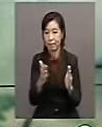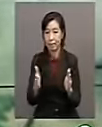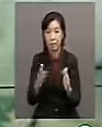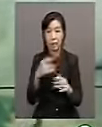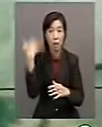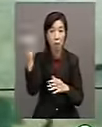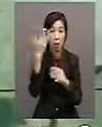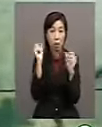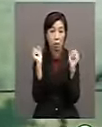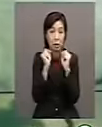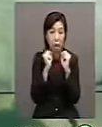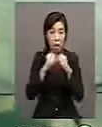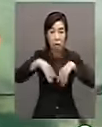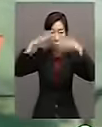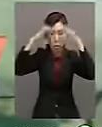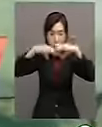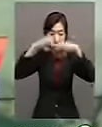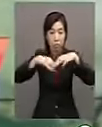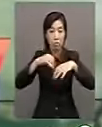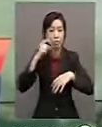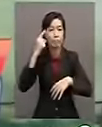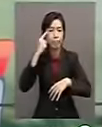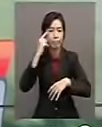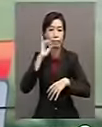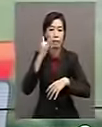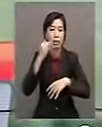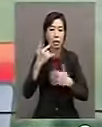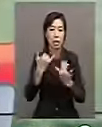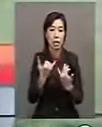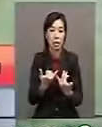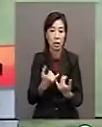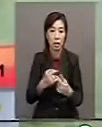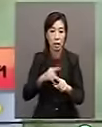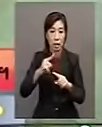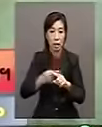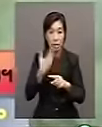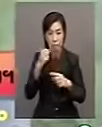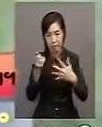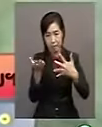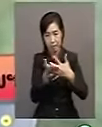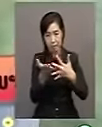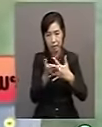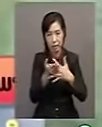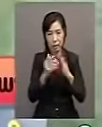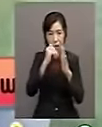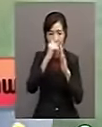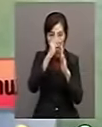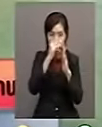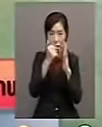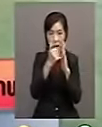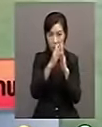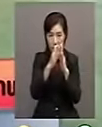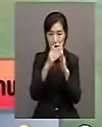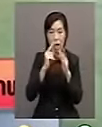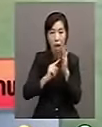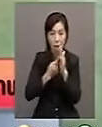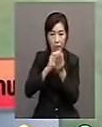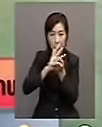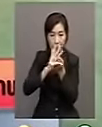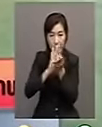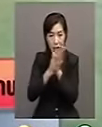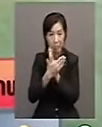อมีลมหนาวนะครับแล้วก็มีฝนนะครับจึงคาดการณ์กันว่าในช่วงของกลางเดือนตุลาคมนี้ภาคเหนือกับภาคอีสานน่าจะเข้าสู่การ